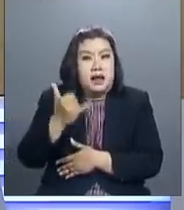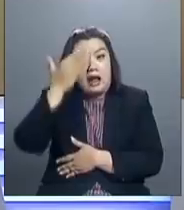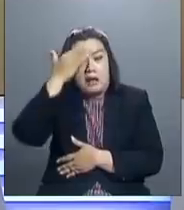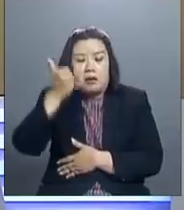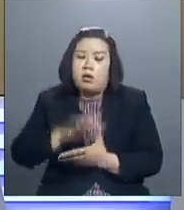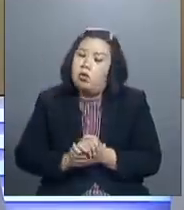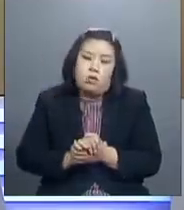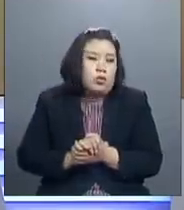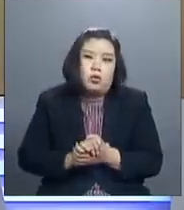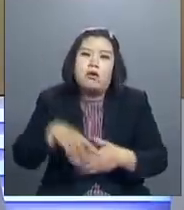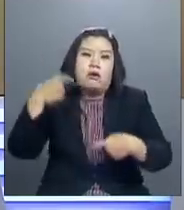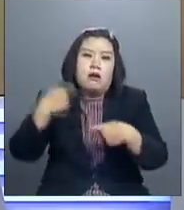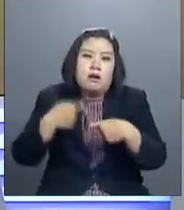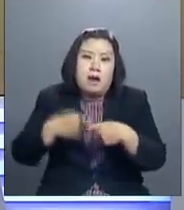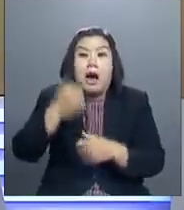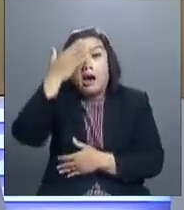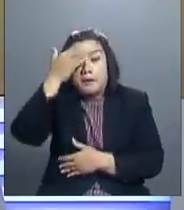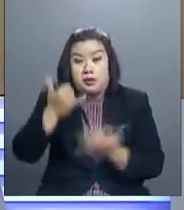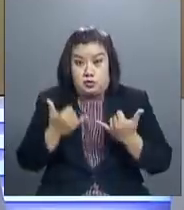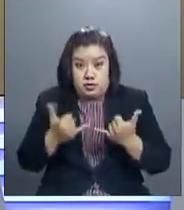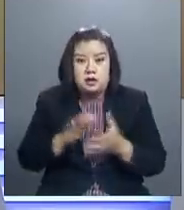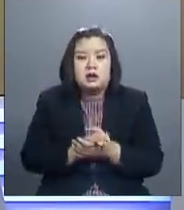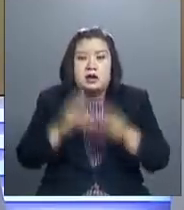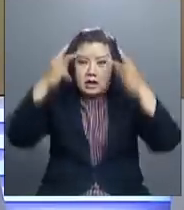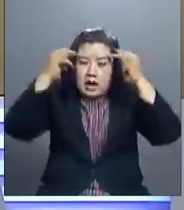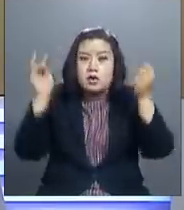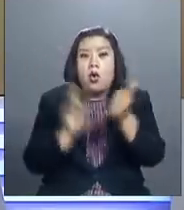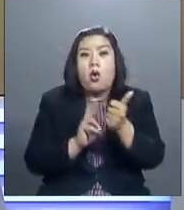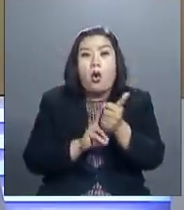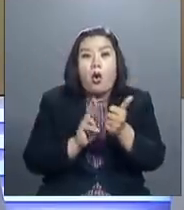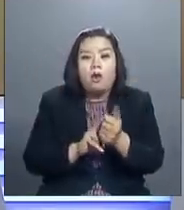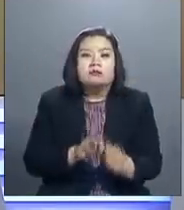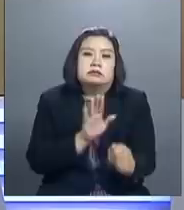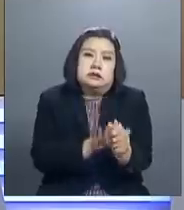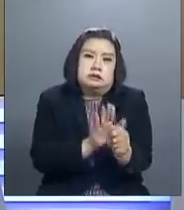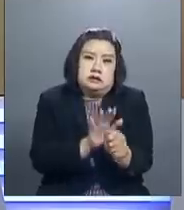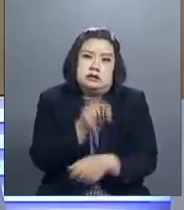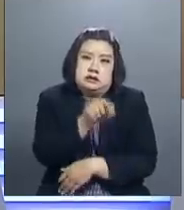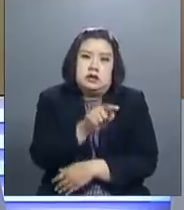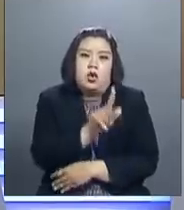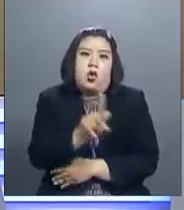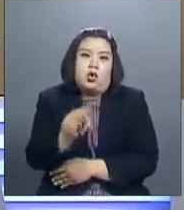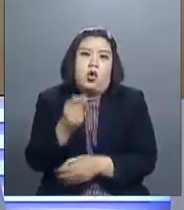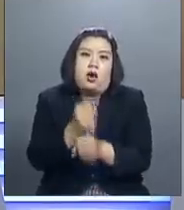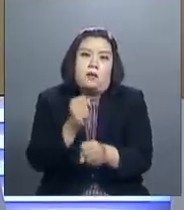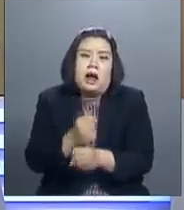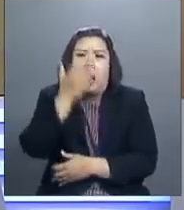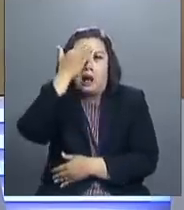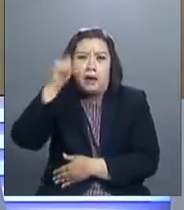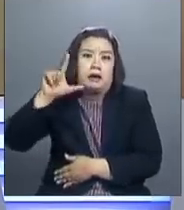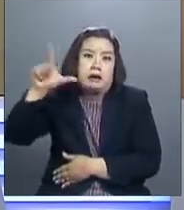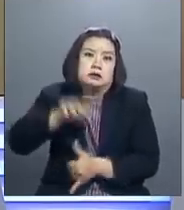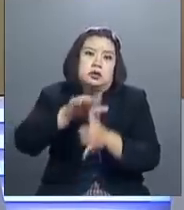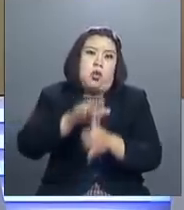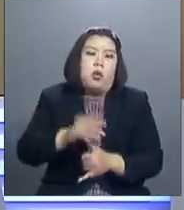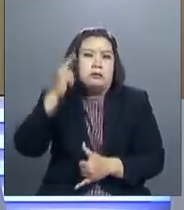เลยทีเดียวยิ่งพี่ใหญ่หรือว่าพลเอกประวิตรวงษ์สุวรรณส่งสัญญาณให้กกต.ตรวจสอบการถูกครอบงำโดยนายทักษิณชินวั